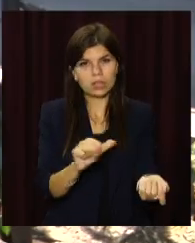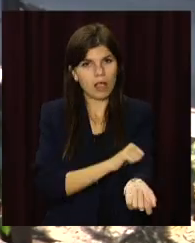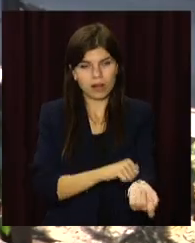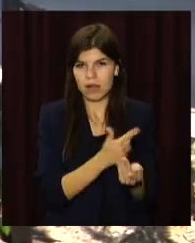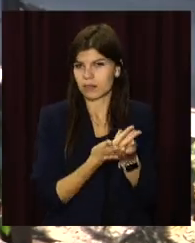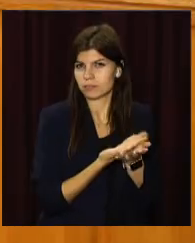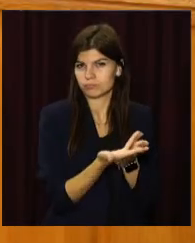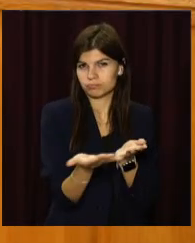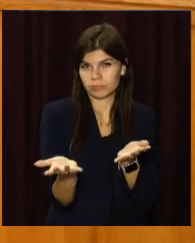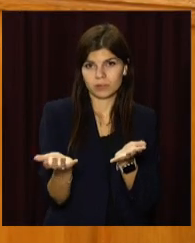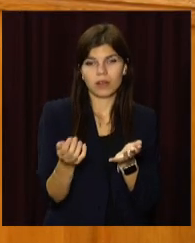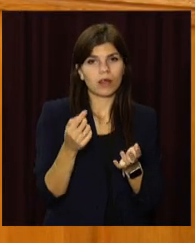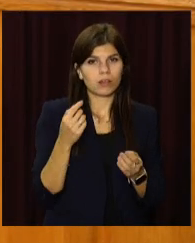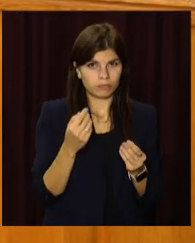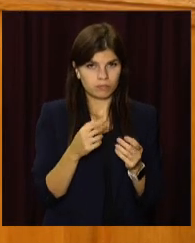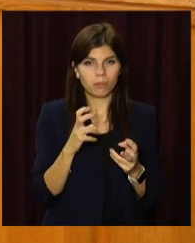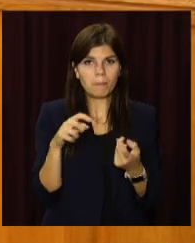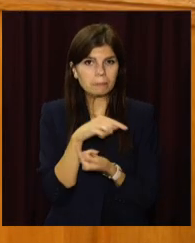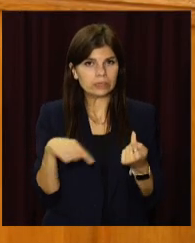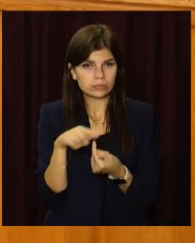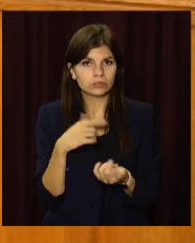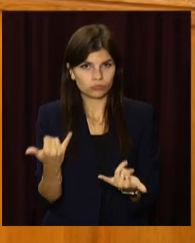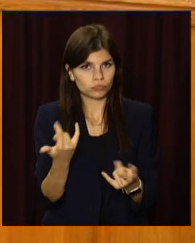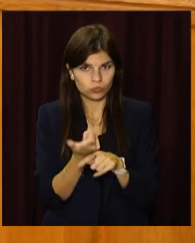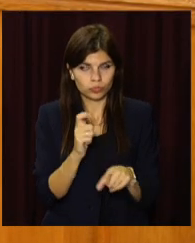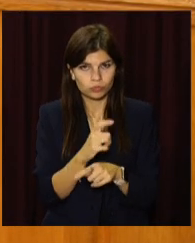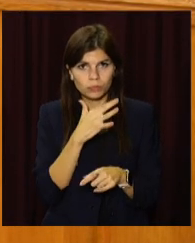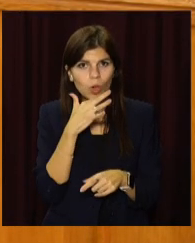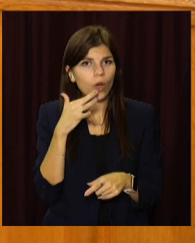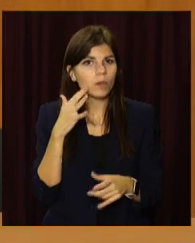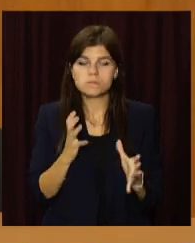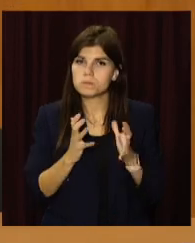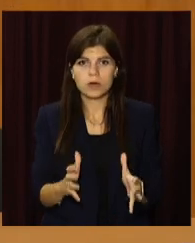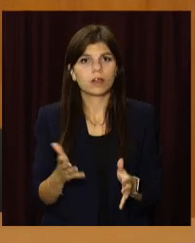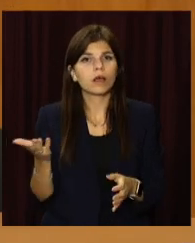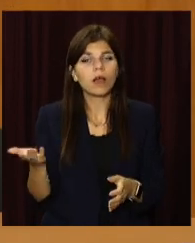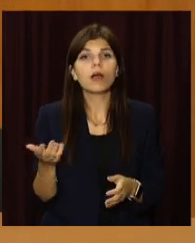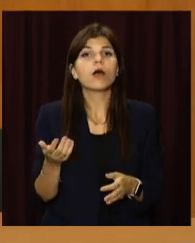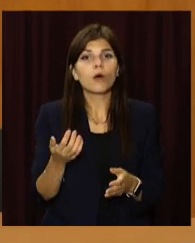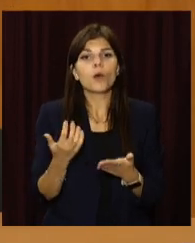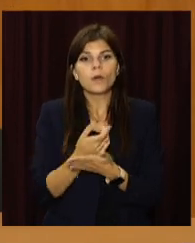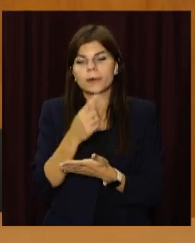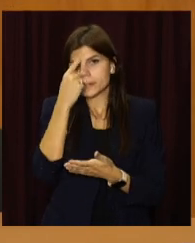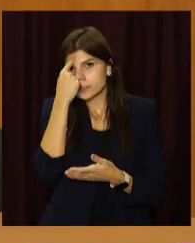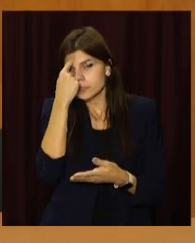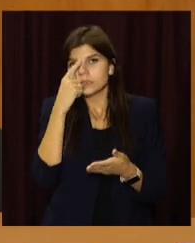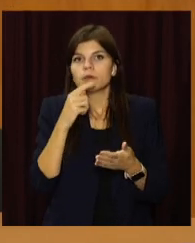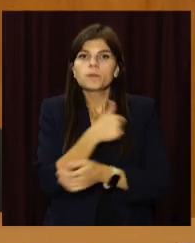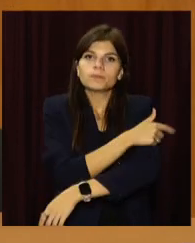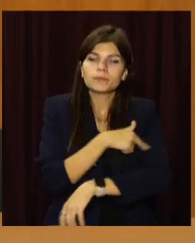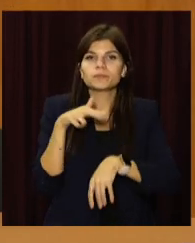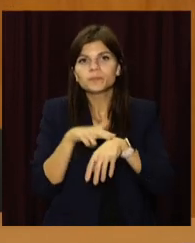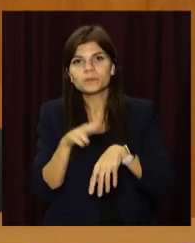наркобізнес взагалі не дрібнить. Найголовніше зараз, кажуть представники Координаційної ради, об'єднати зусилля освітян, медиків, правоохоронців